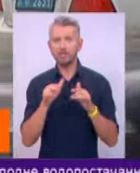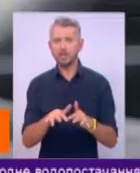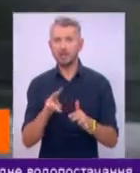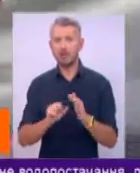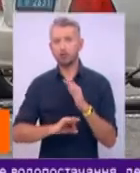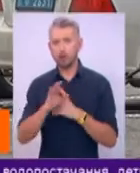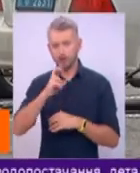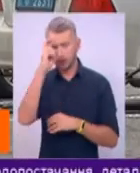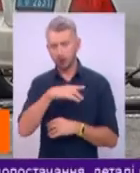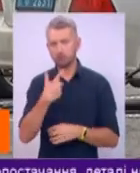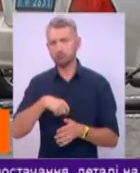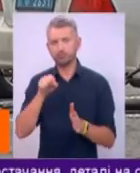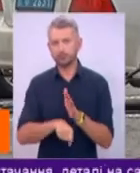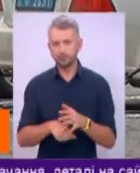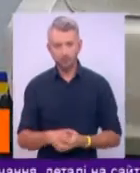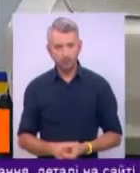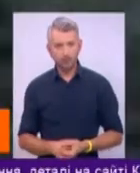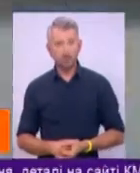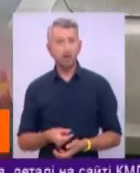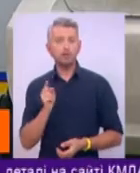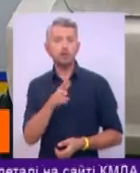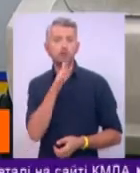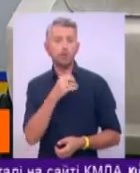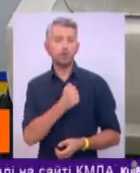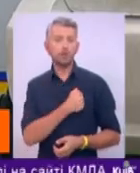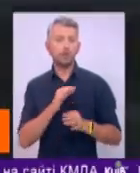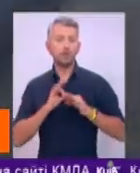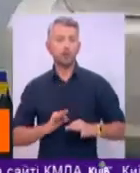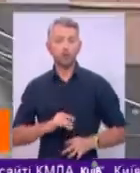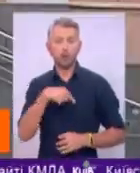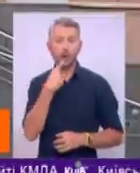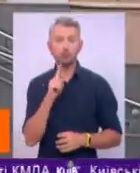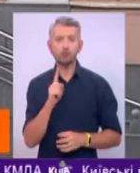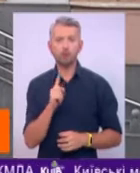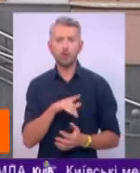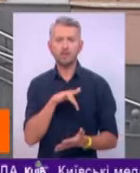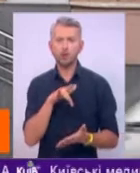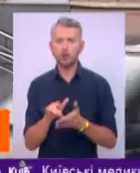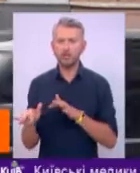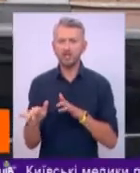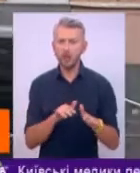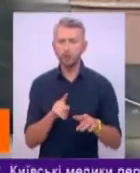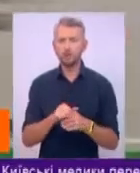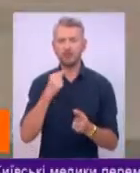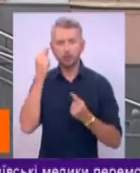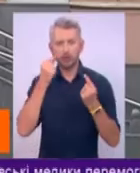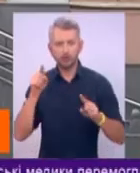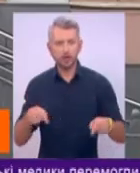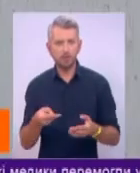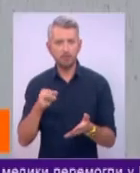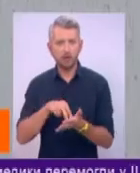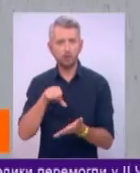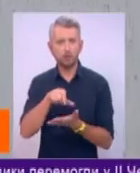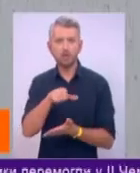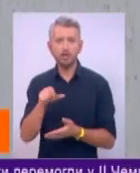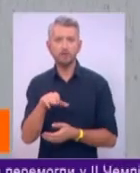країни, покінчили життя самогубством. Тим часом у військовій прокуратурі кажуть, що централізовані заходи з психологічної реабілітації